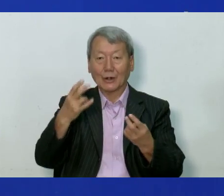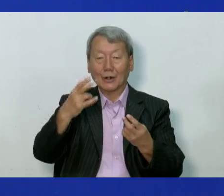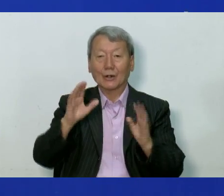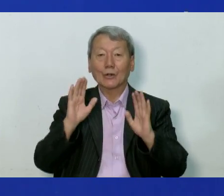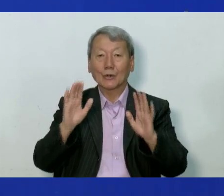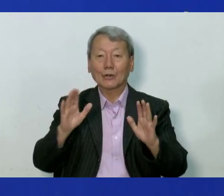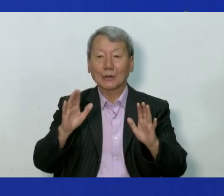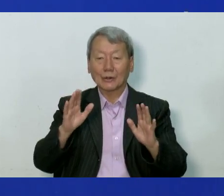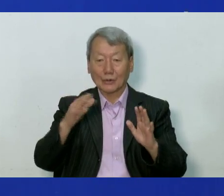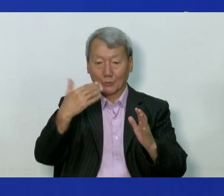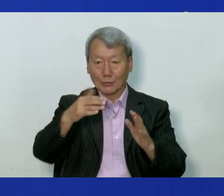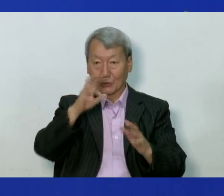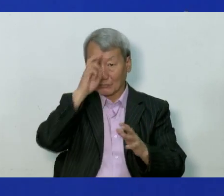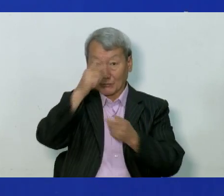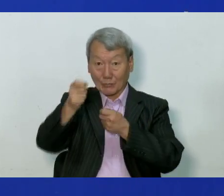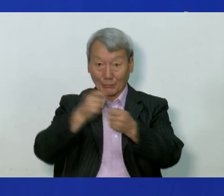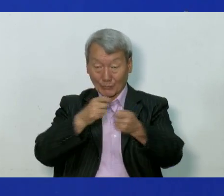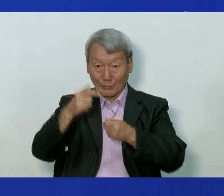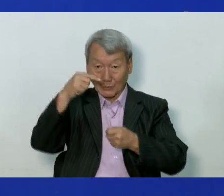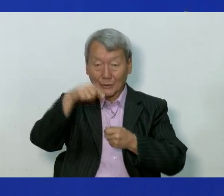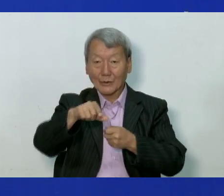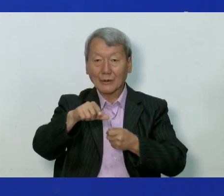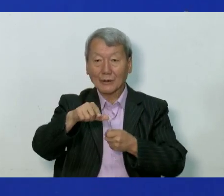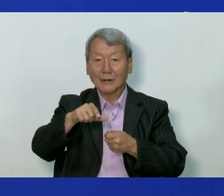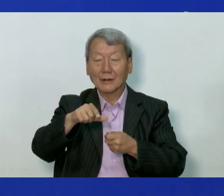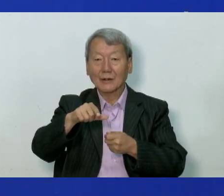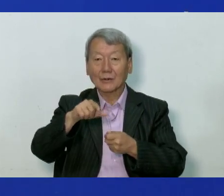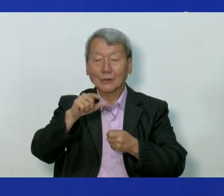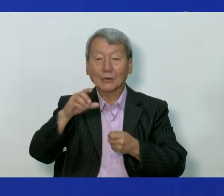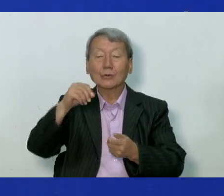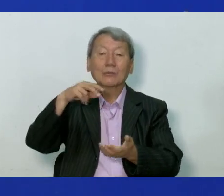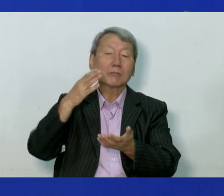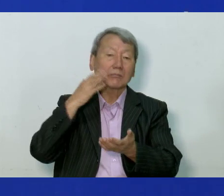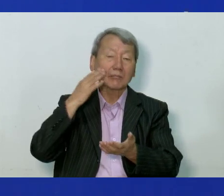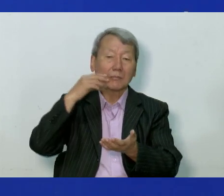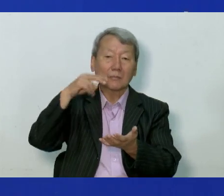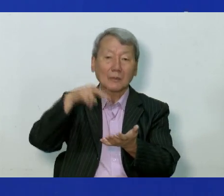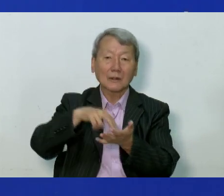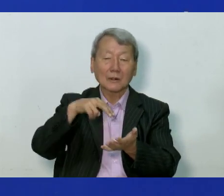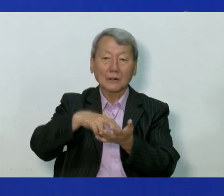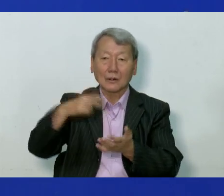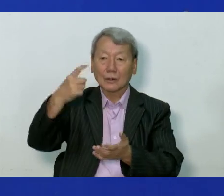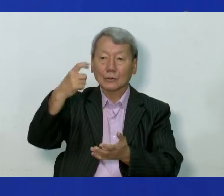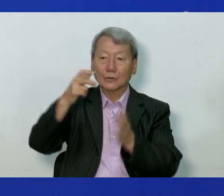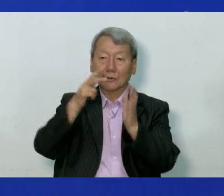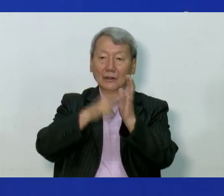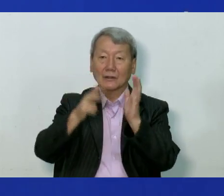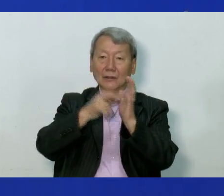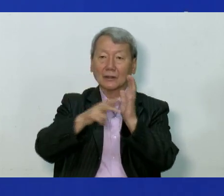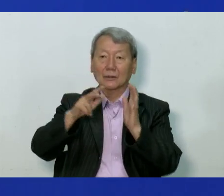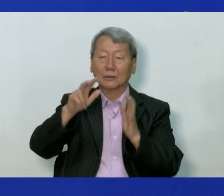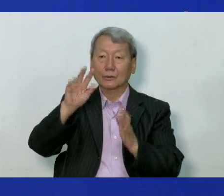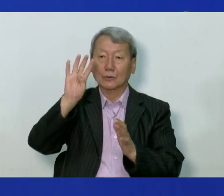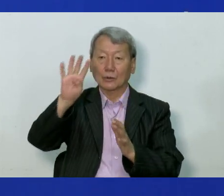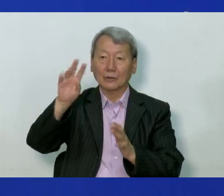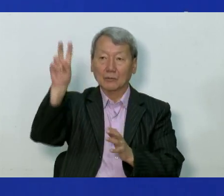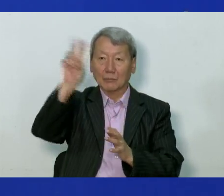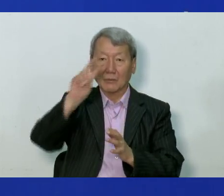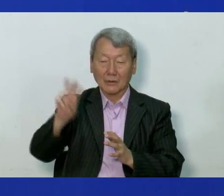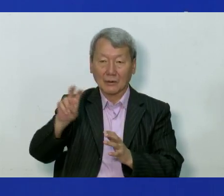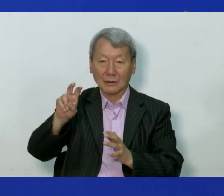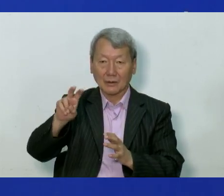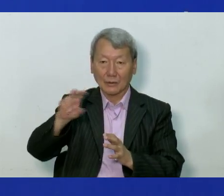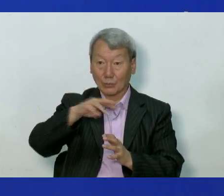Жеке секторду андан ары насыялоо үчүн жалпы суммасы 184 миллион АКШ долларын